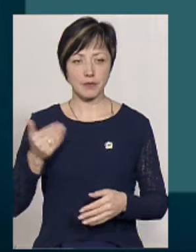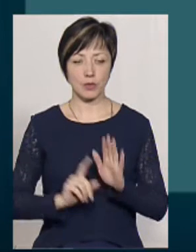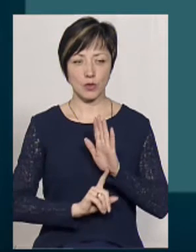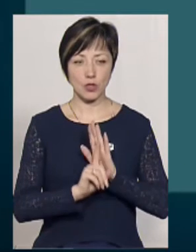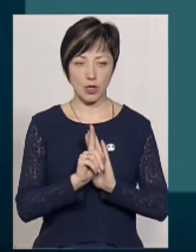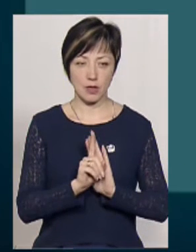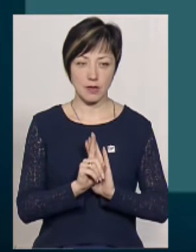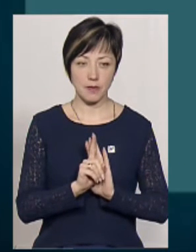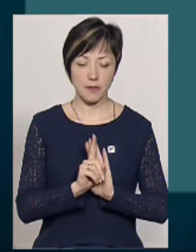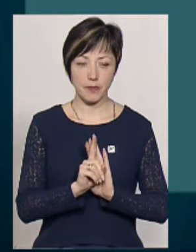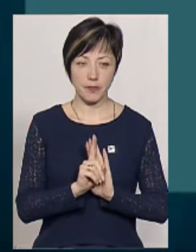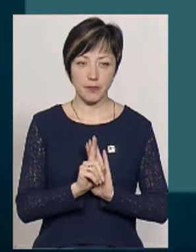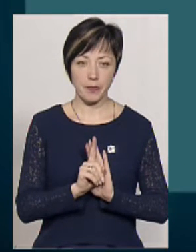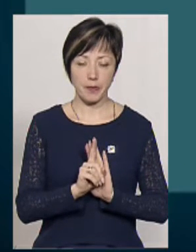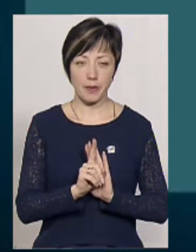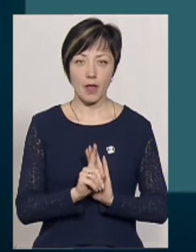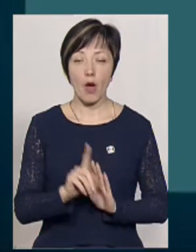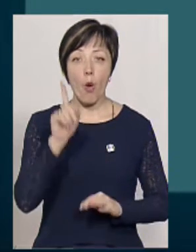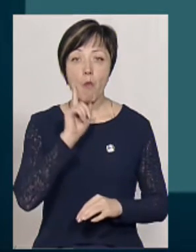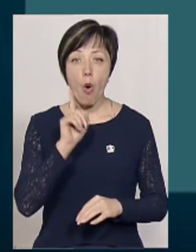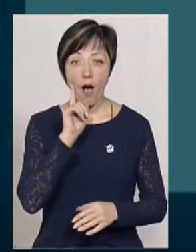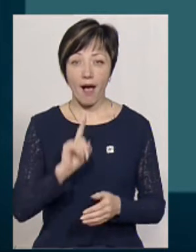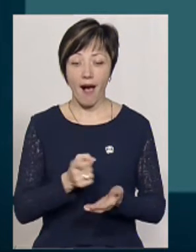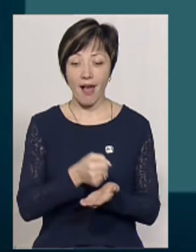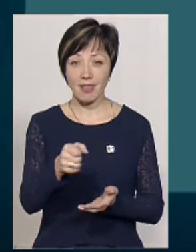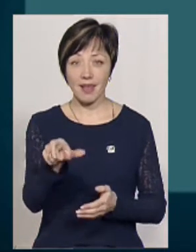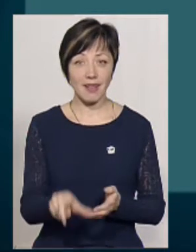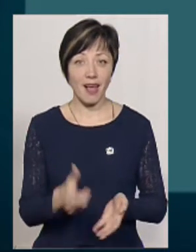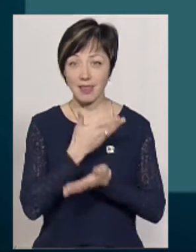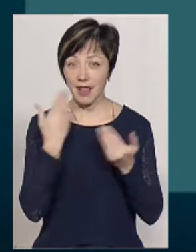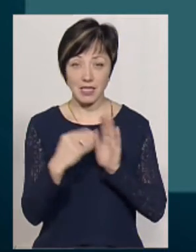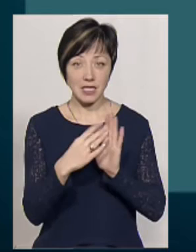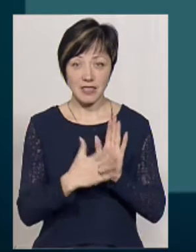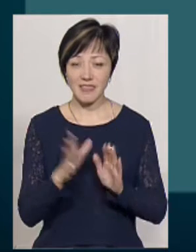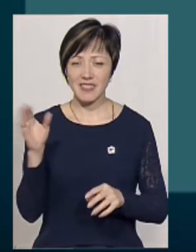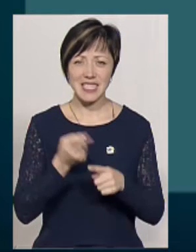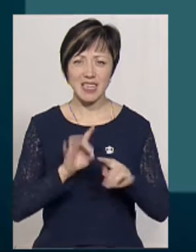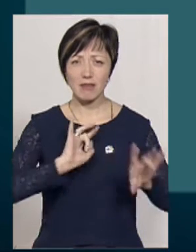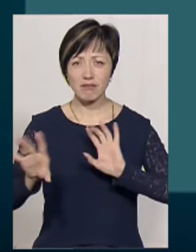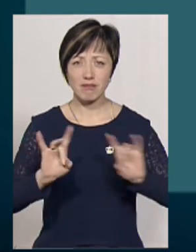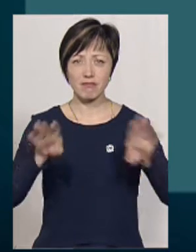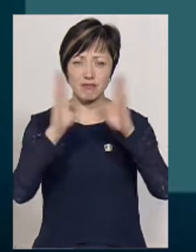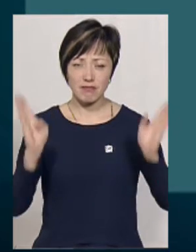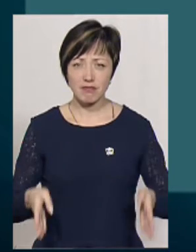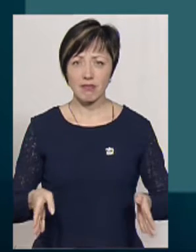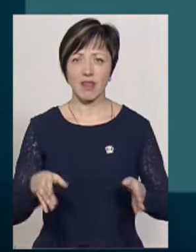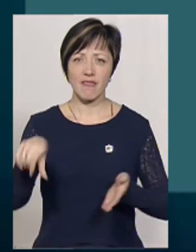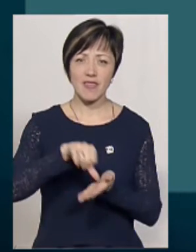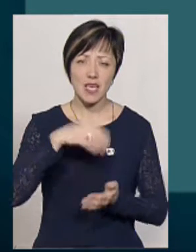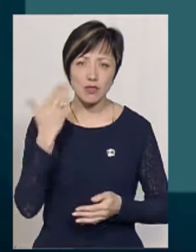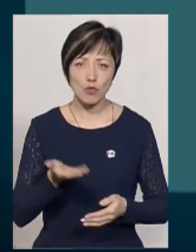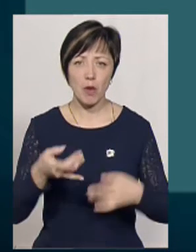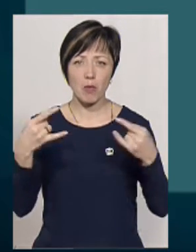Поки кандидат не зареєстрований, всі ці білборди, всі ці його виступи